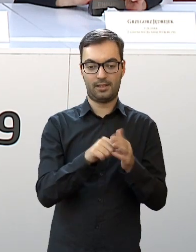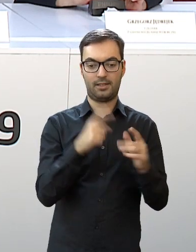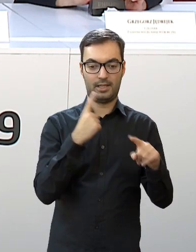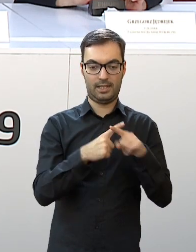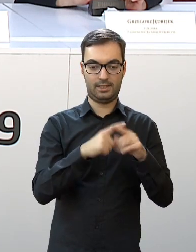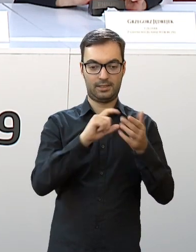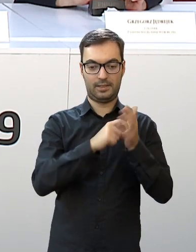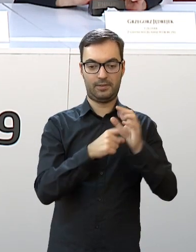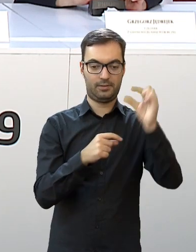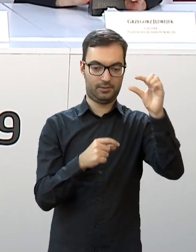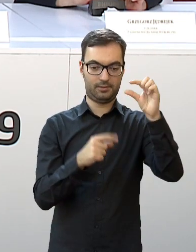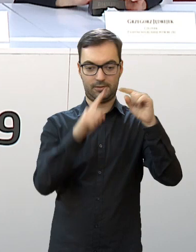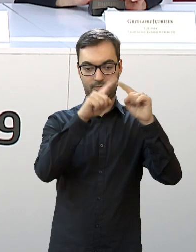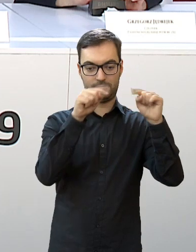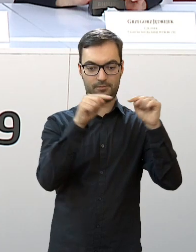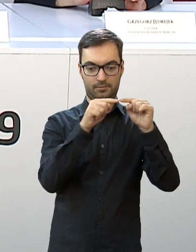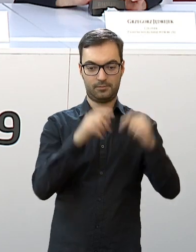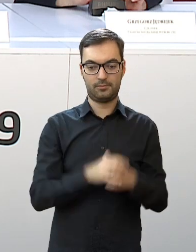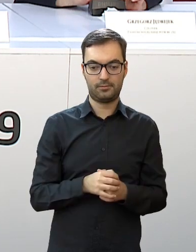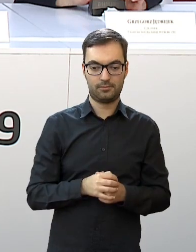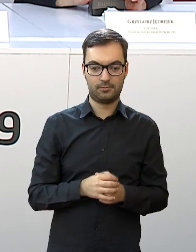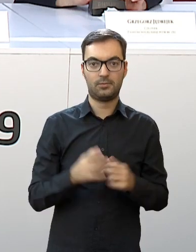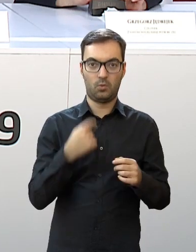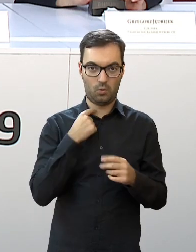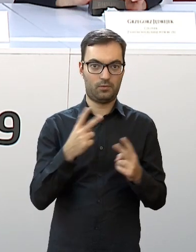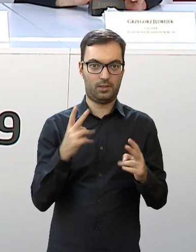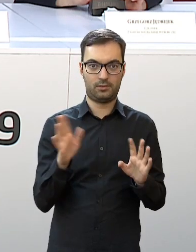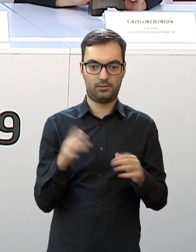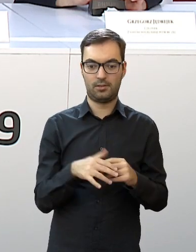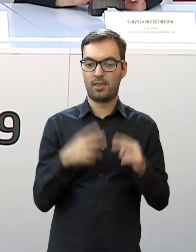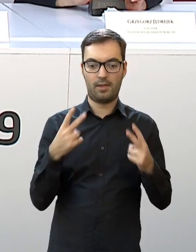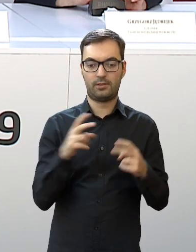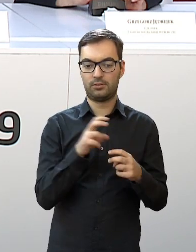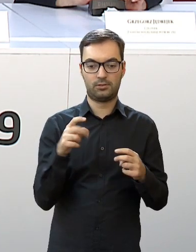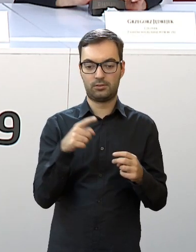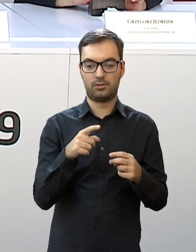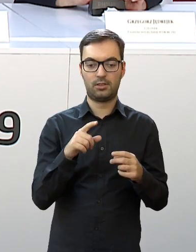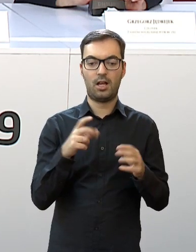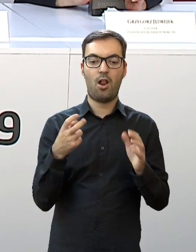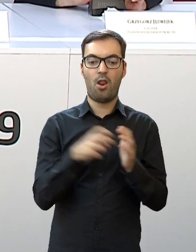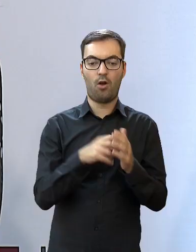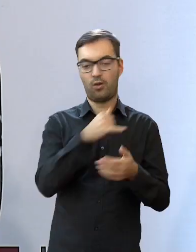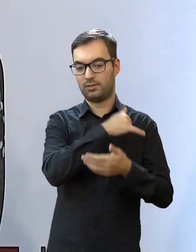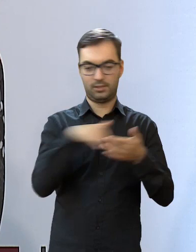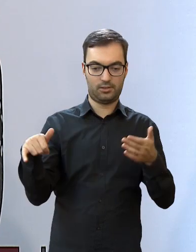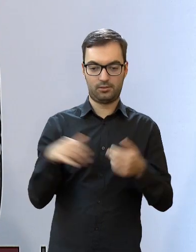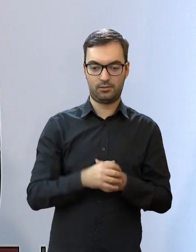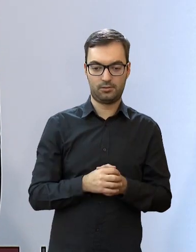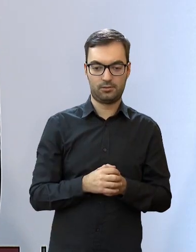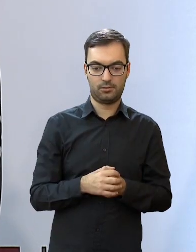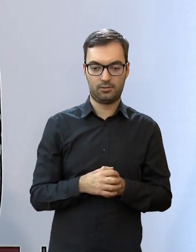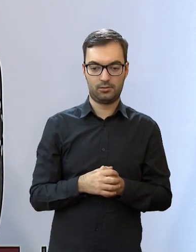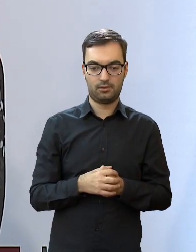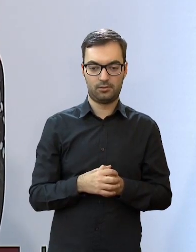postawiony w kratce po lewej stronie, to głos będzie ważny, niezależnie od tego, że symbol został skreślony, bo to będzie wtedy